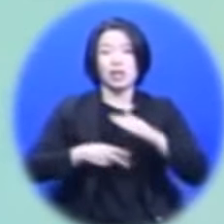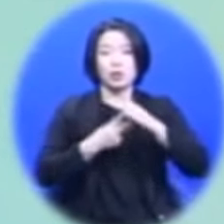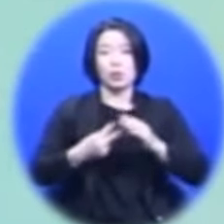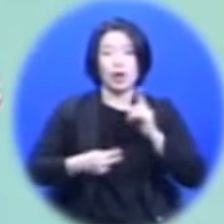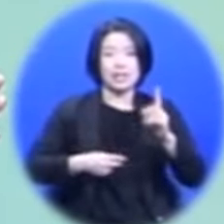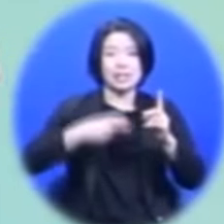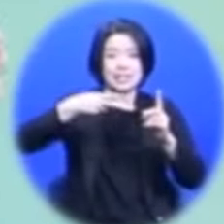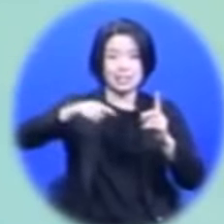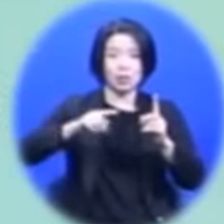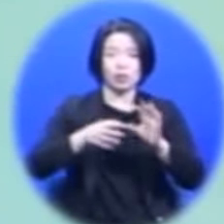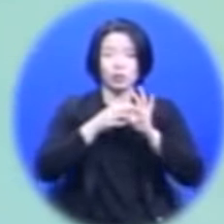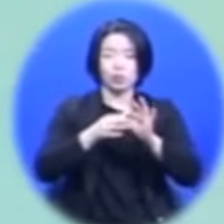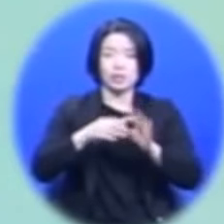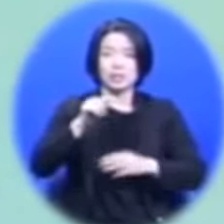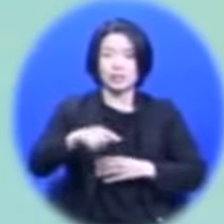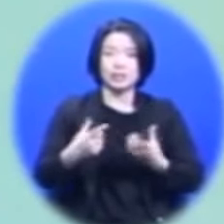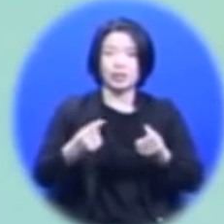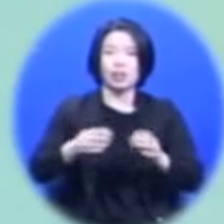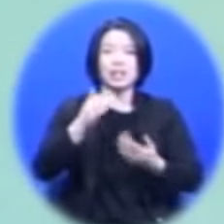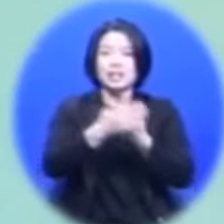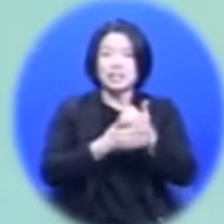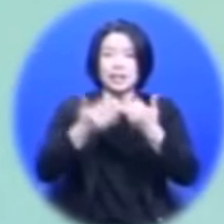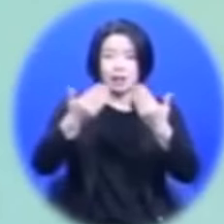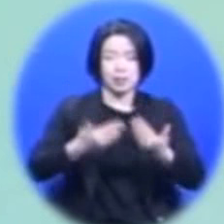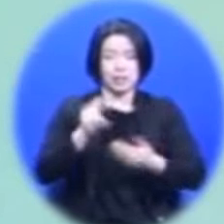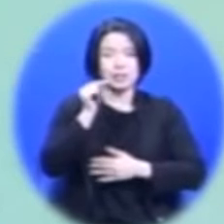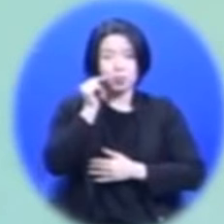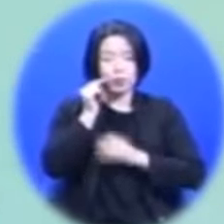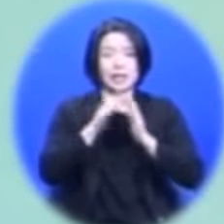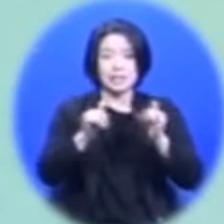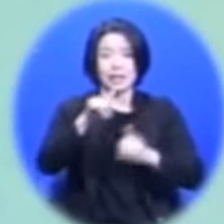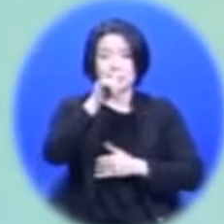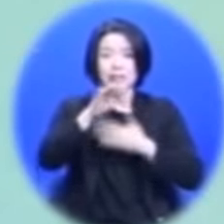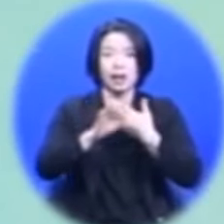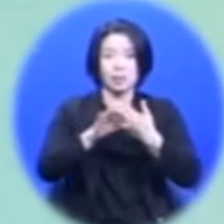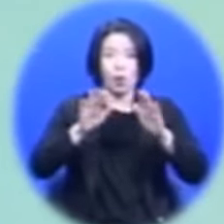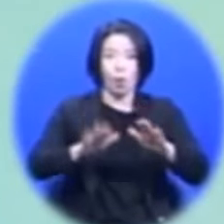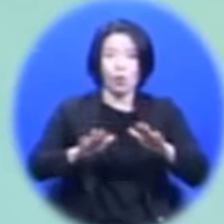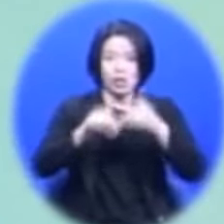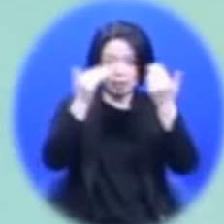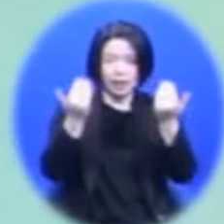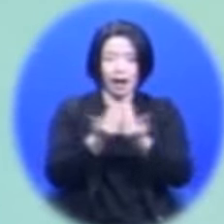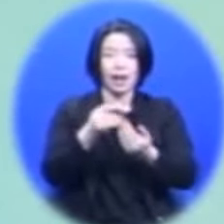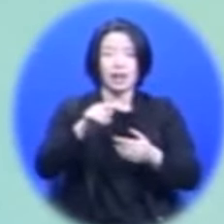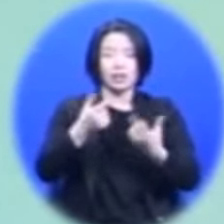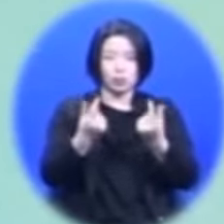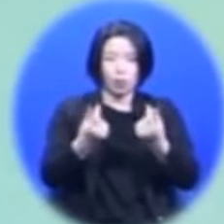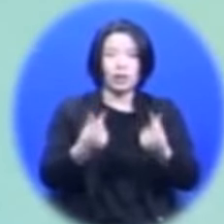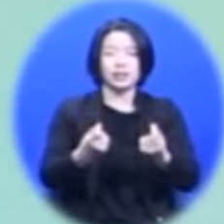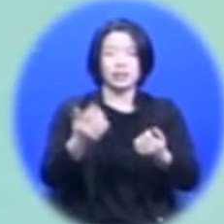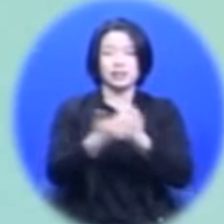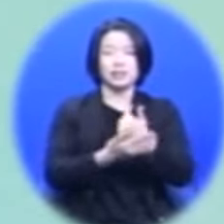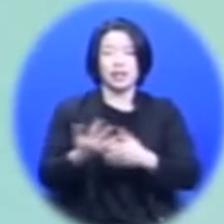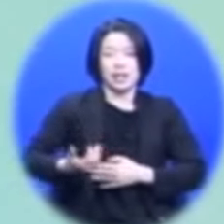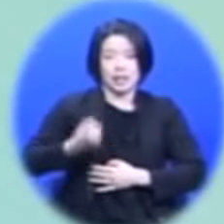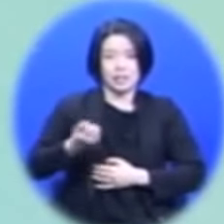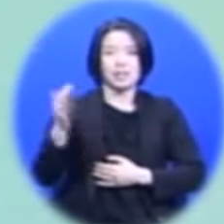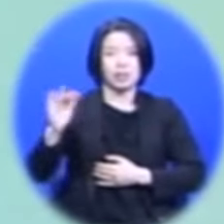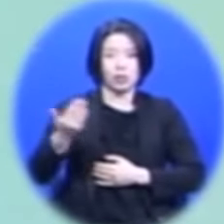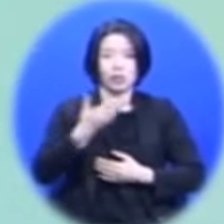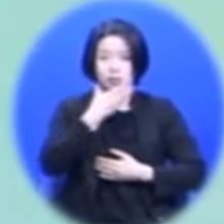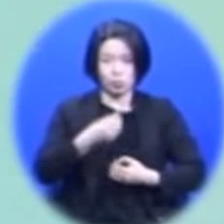요한일서를 통해서 그런 은혜를 받지 못하신 분들이 계시다면 오늘 다 그런 은혜를 누리게 되기를